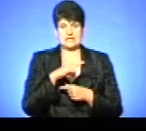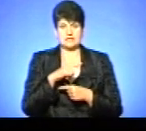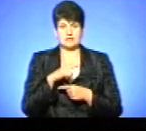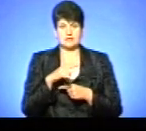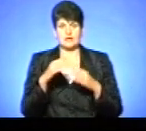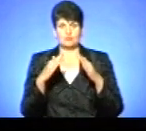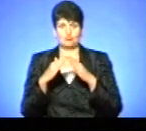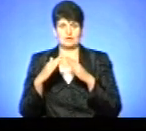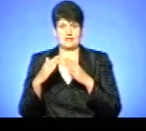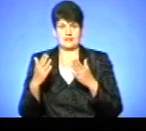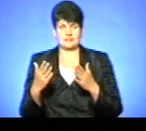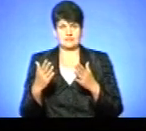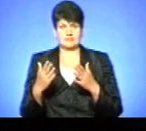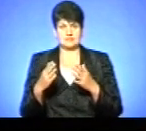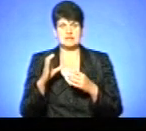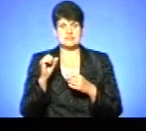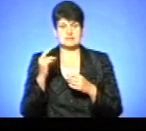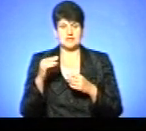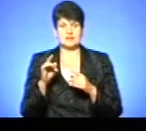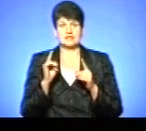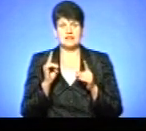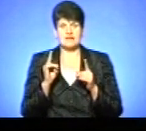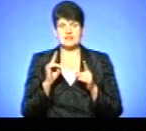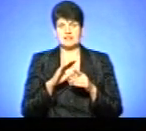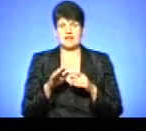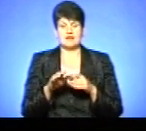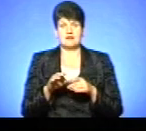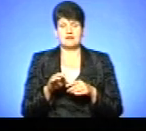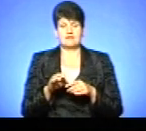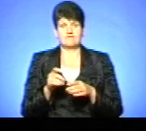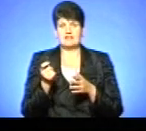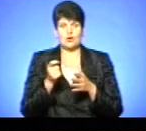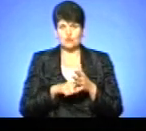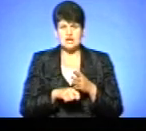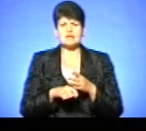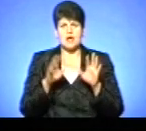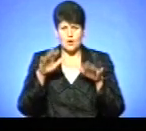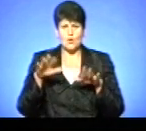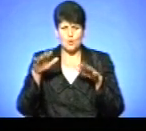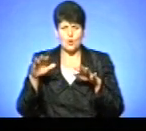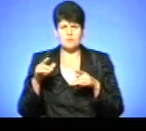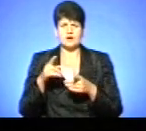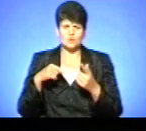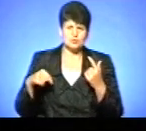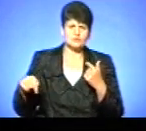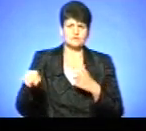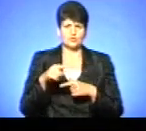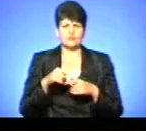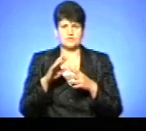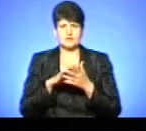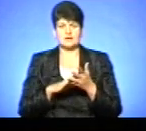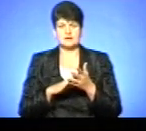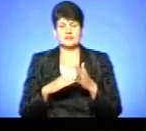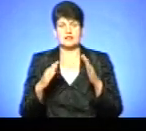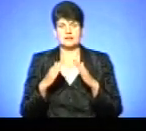будинками, над будинками, над садами. Даже не виключають тріла. Кроплять зразу, от як кропив, там так і розвернувся в селі, де над самою